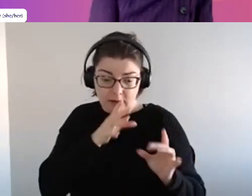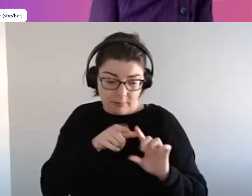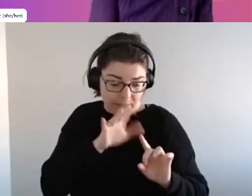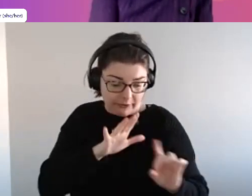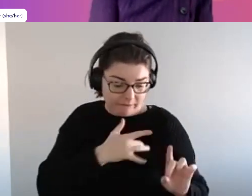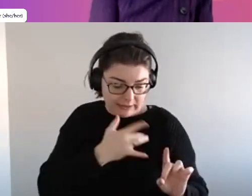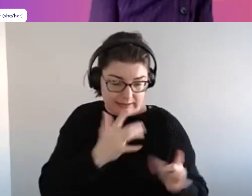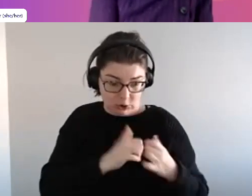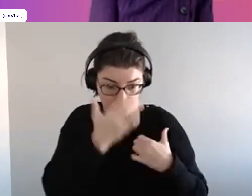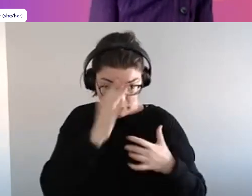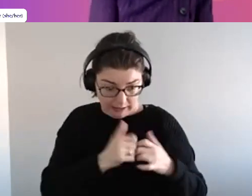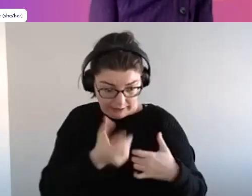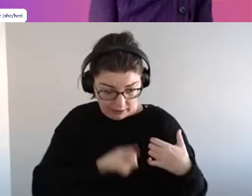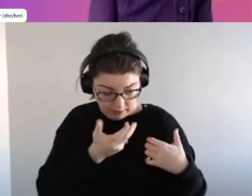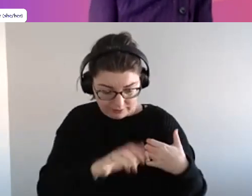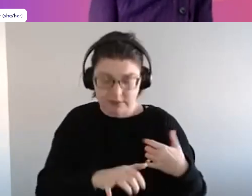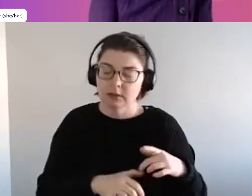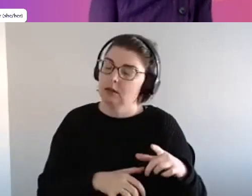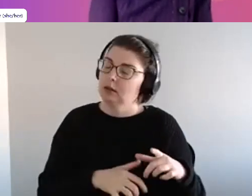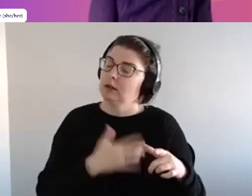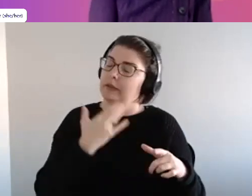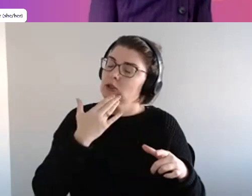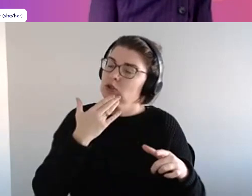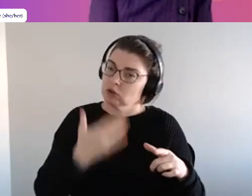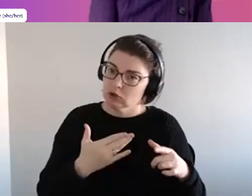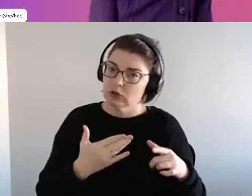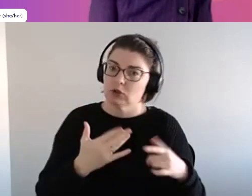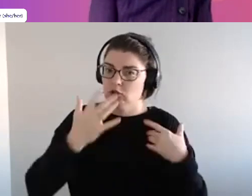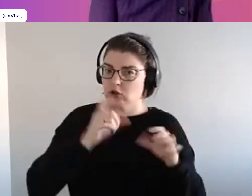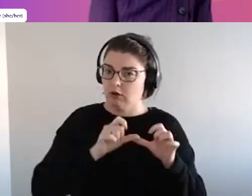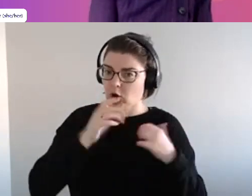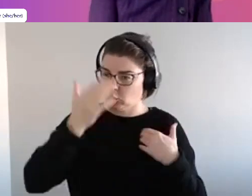partent comment ils perdent leurs sentiments c'est une bonne façon de